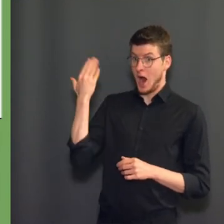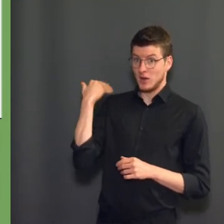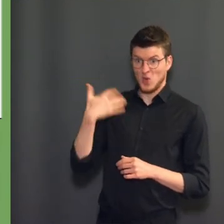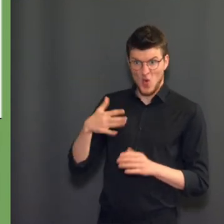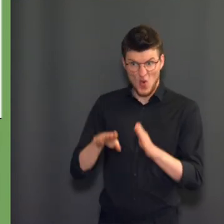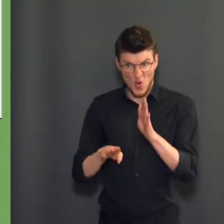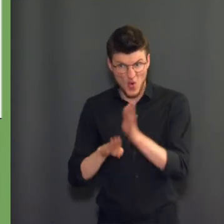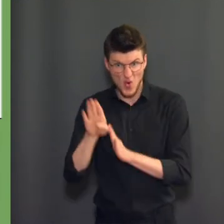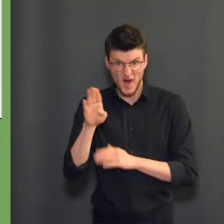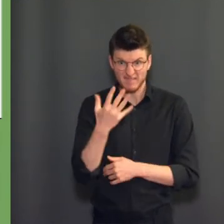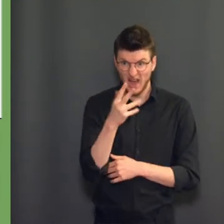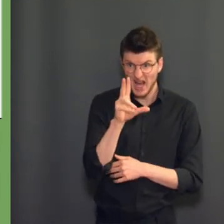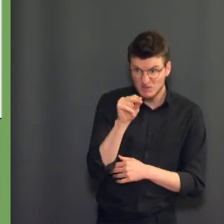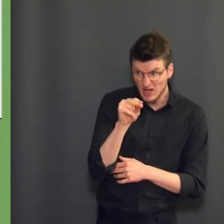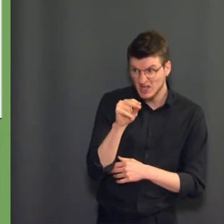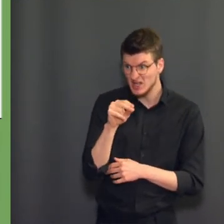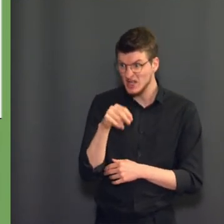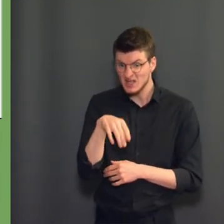20% tot 25%.